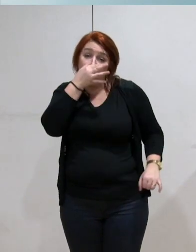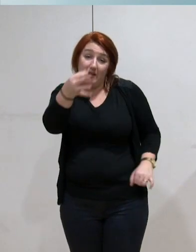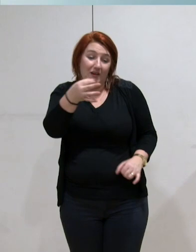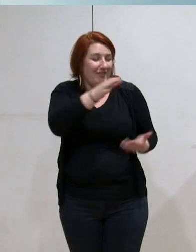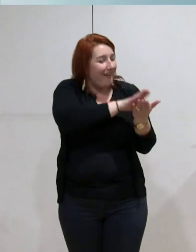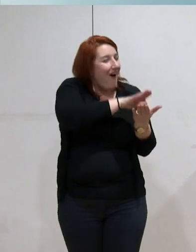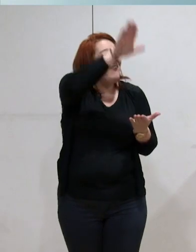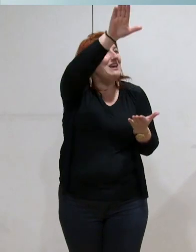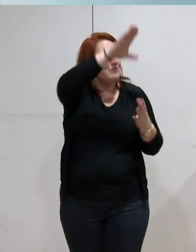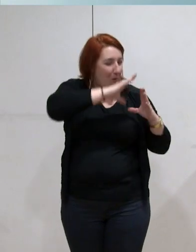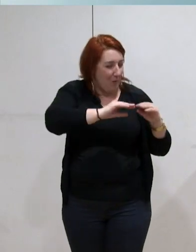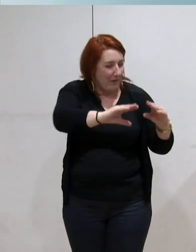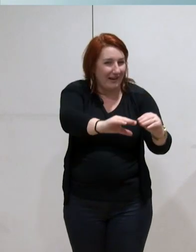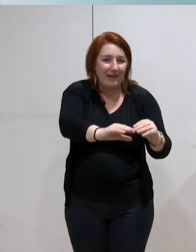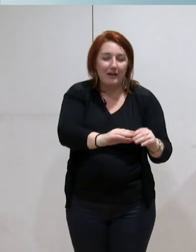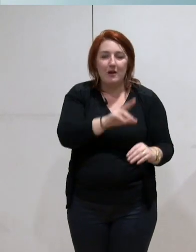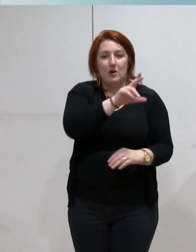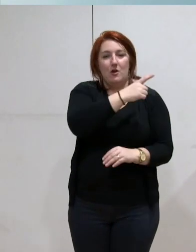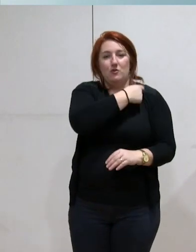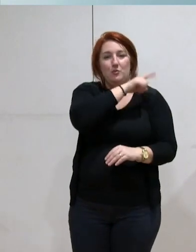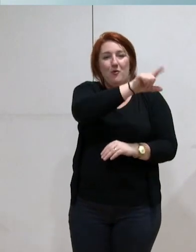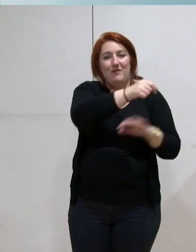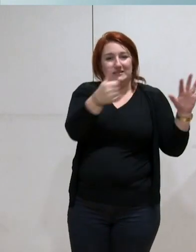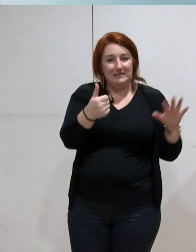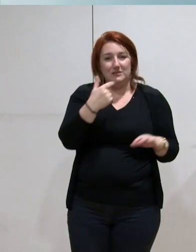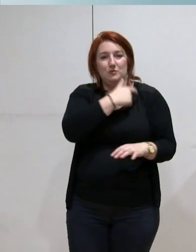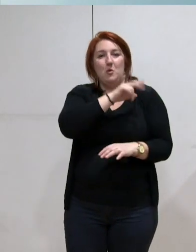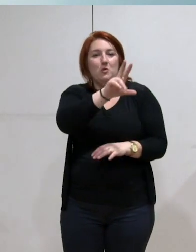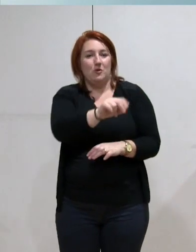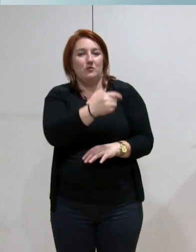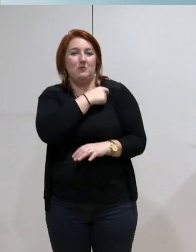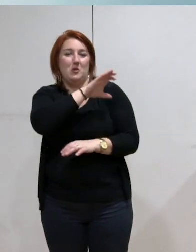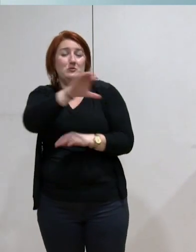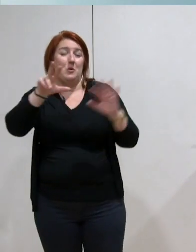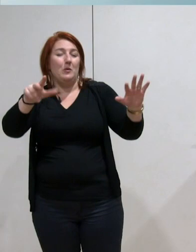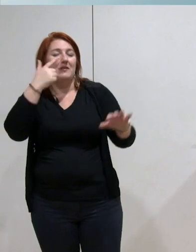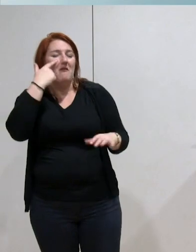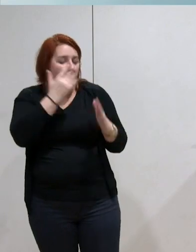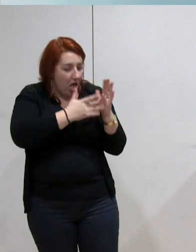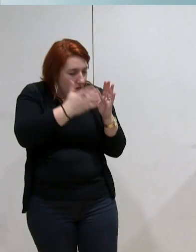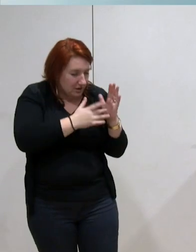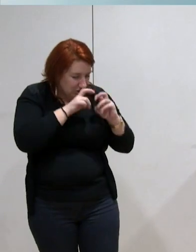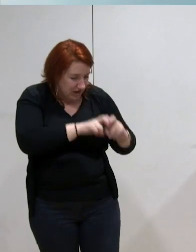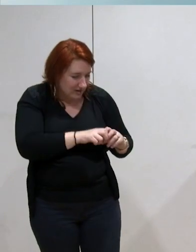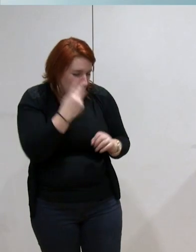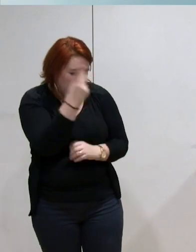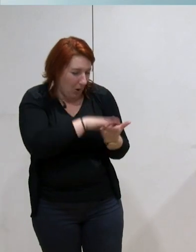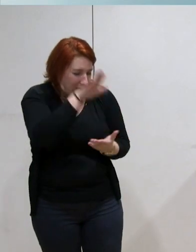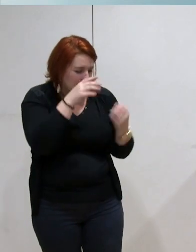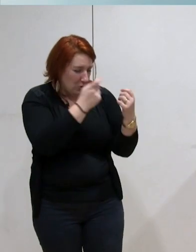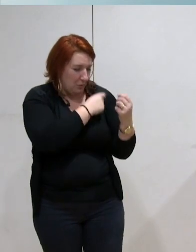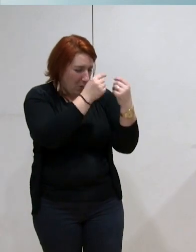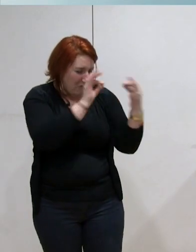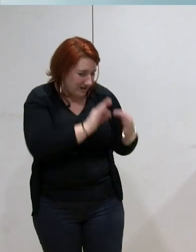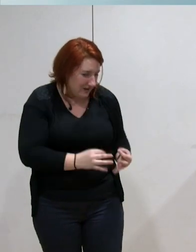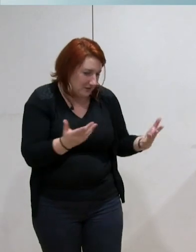engagements le 26 le 30 et le 108 vous irz chercher dans vos engagements qui en fait propose de dynamiser l'éducation